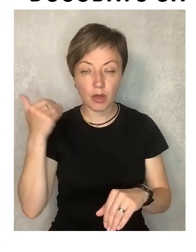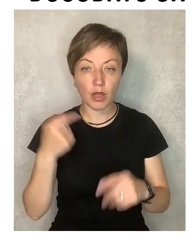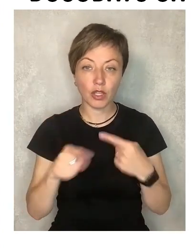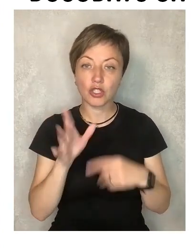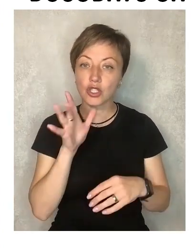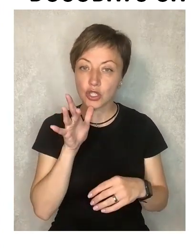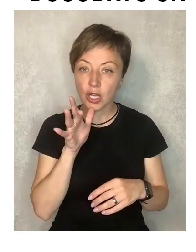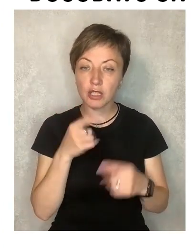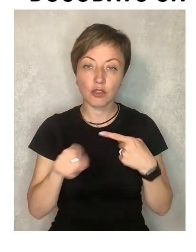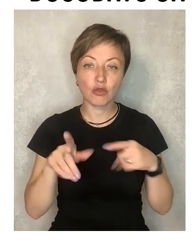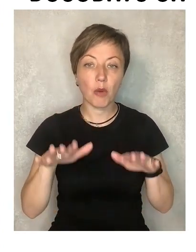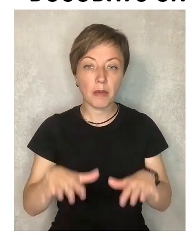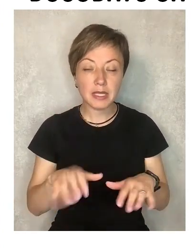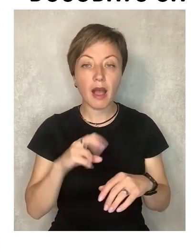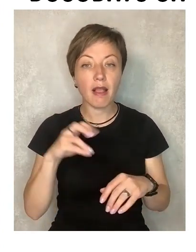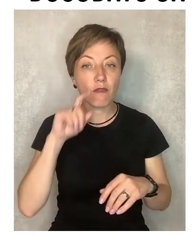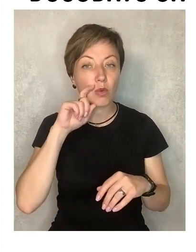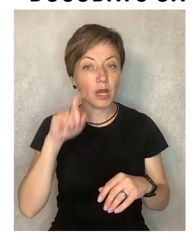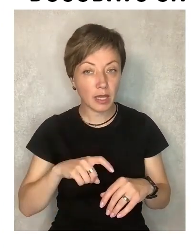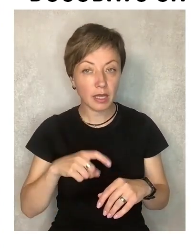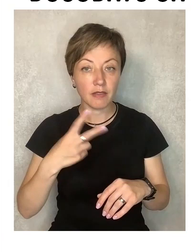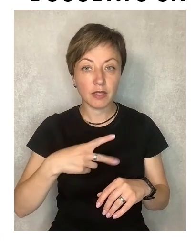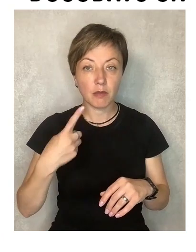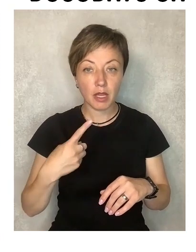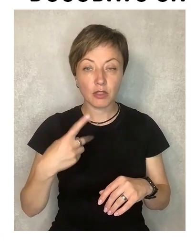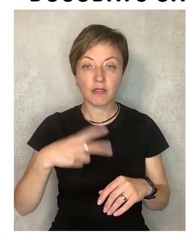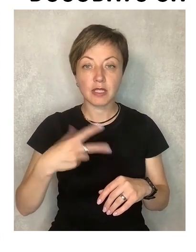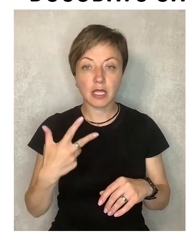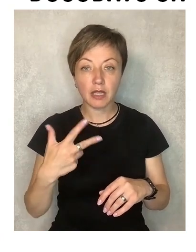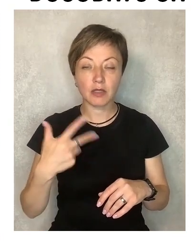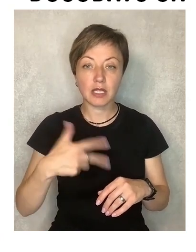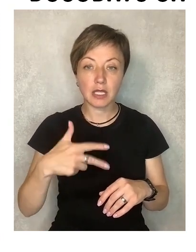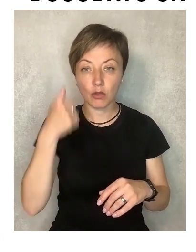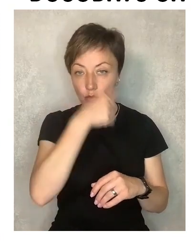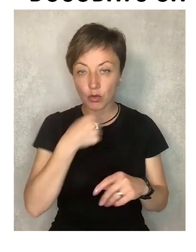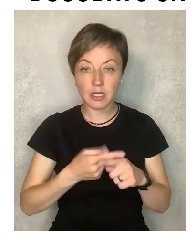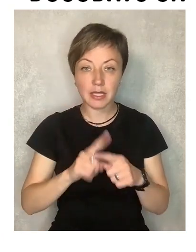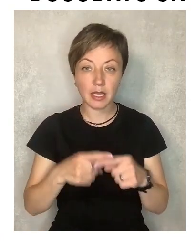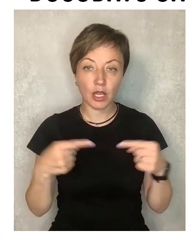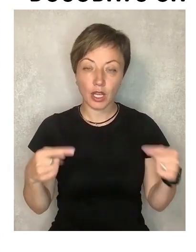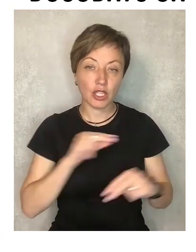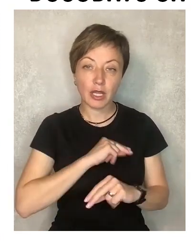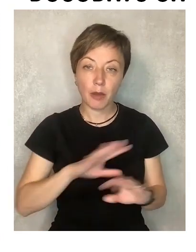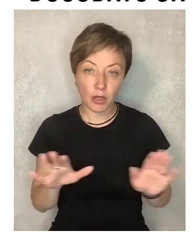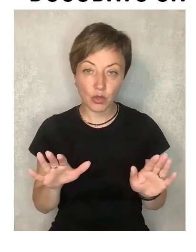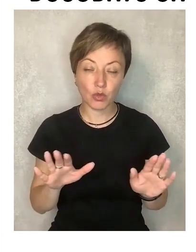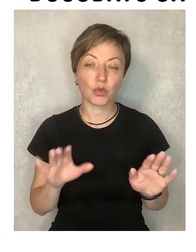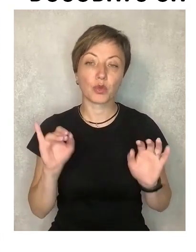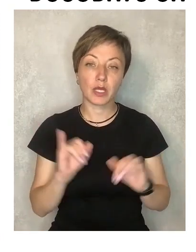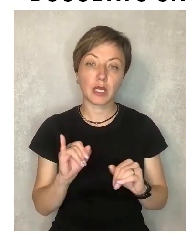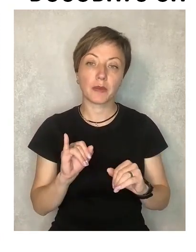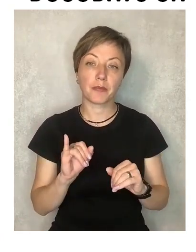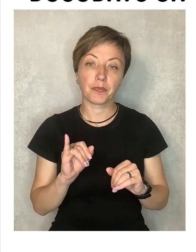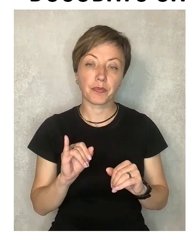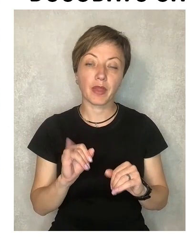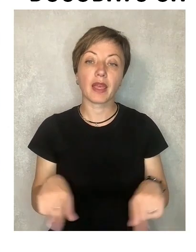в іншому місці, але в Україні там в 21-му, чи 23-му, чи в 30-му році такі речі не працюють. І, власне, так